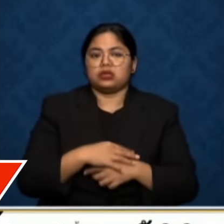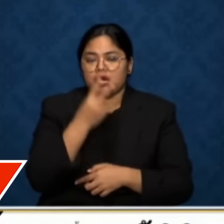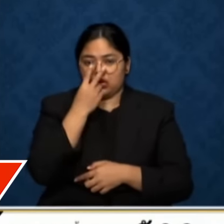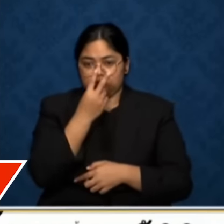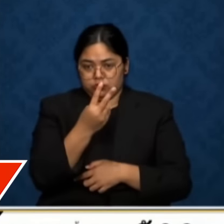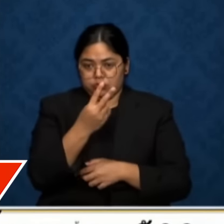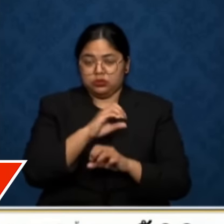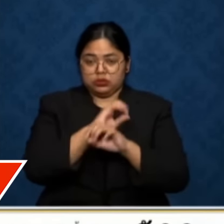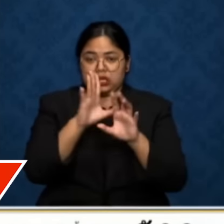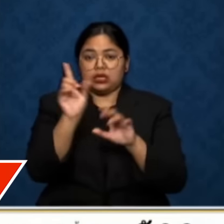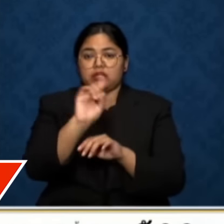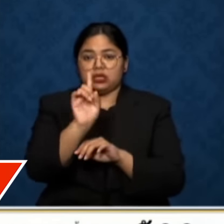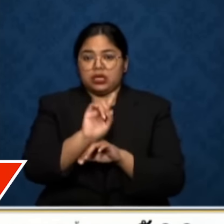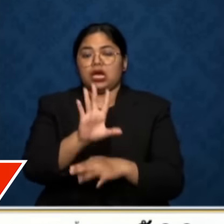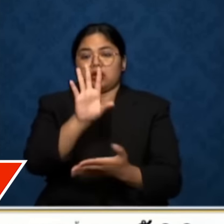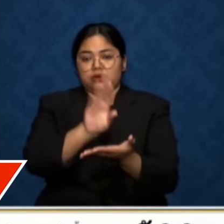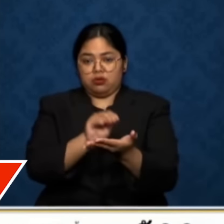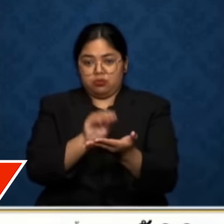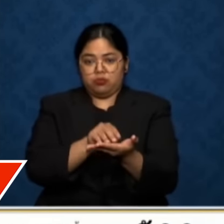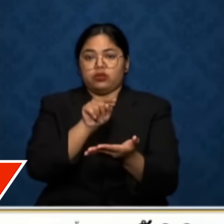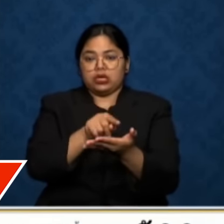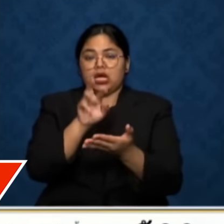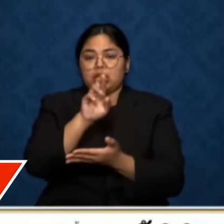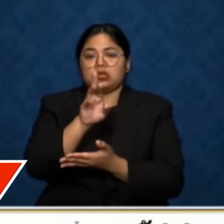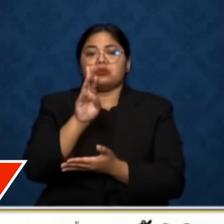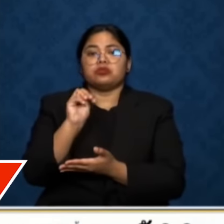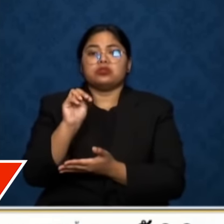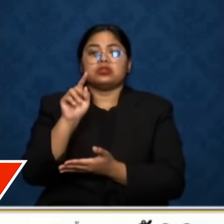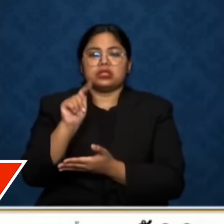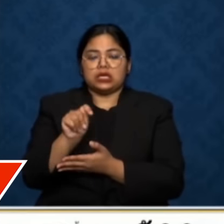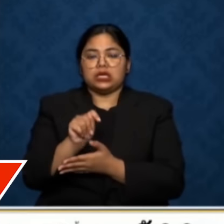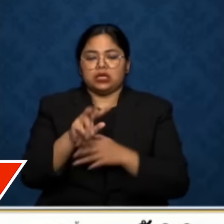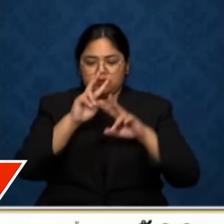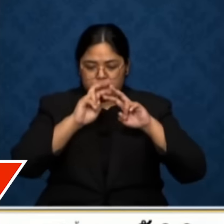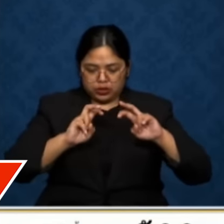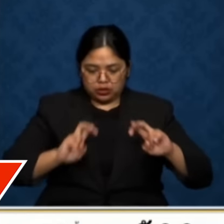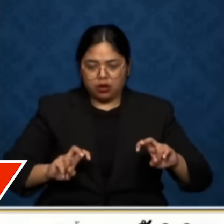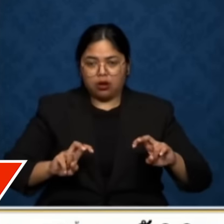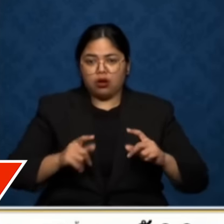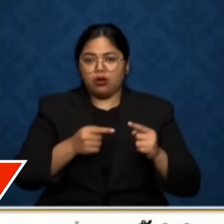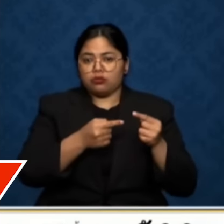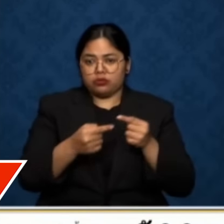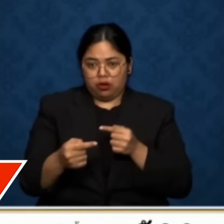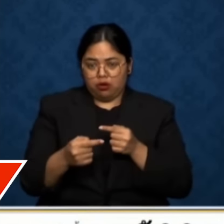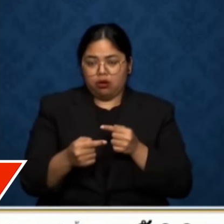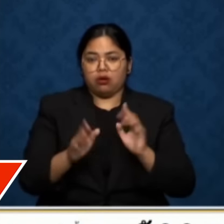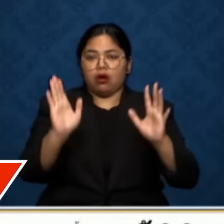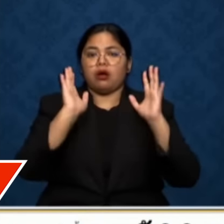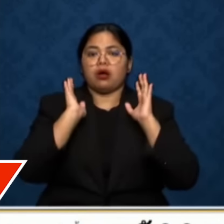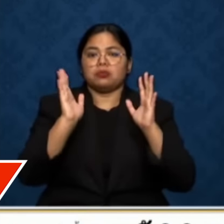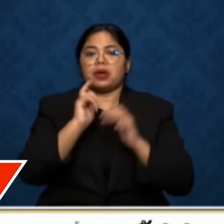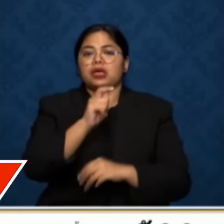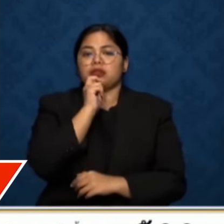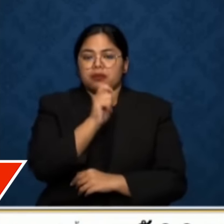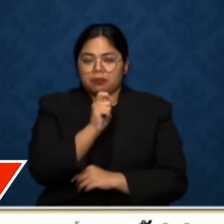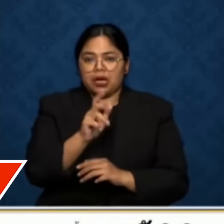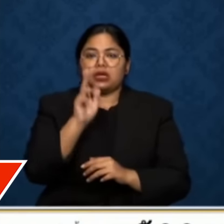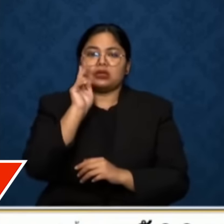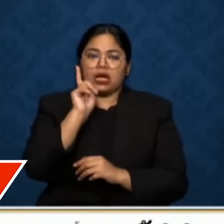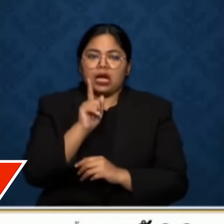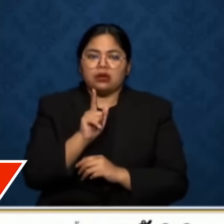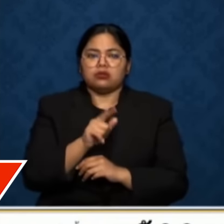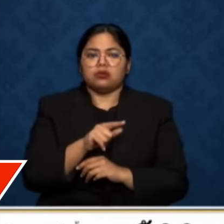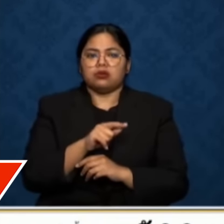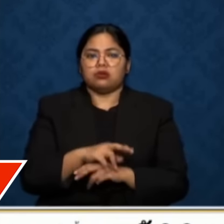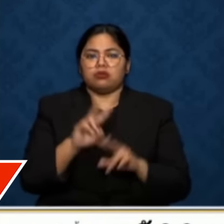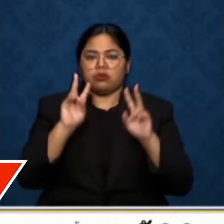รัฐมนตรีเนี่ยจะได้นำข้อมูลอันเนี้ยไปสืบค้นต่อแล้วก็ชี้แจงแถลงไขกับสาธารณชนแล้วมันจะได้จบประเ